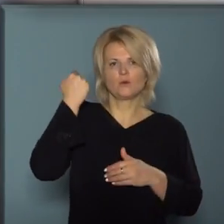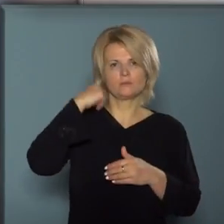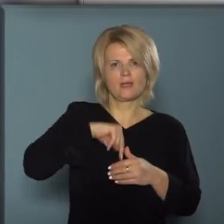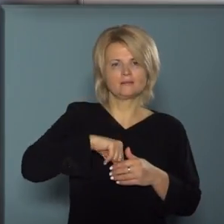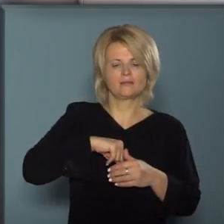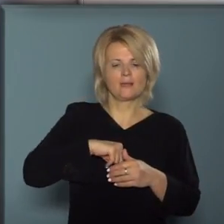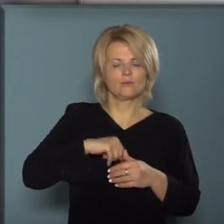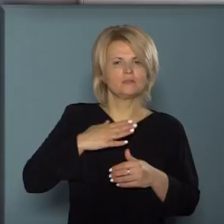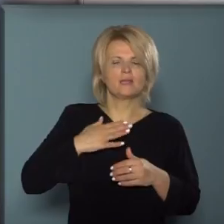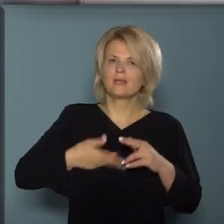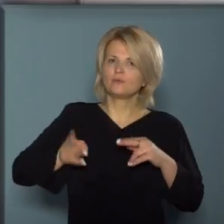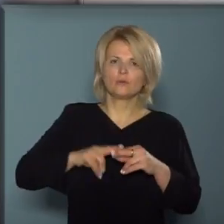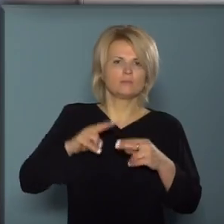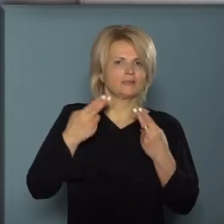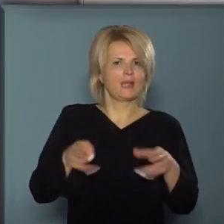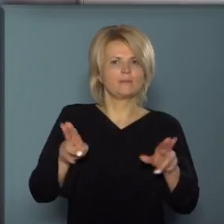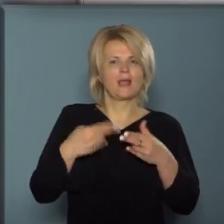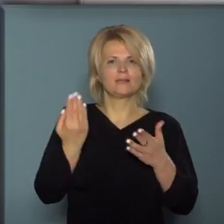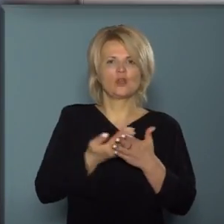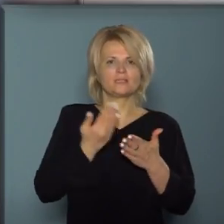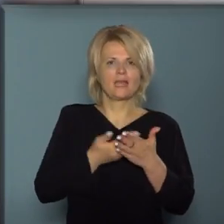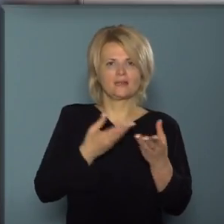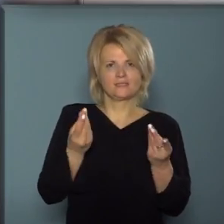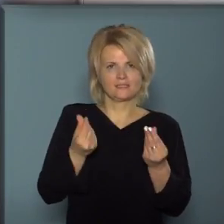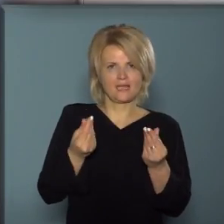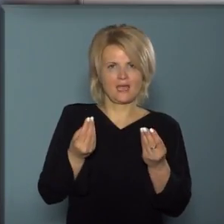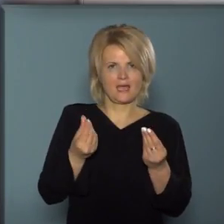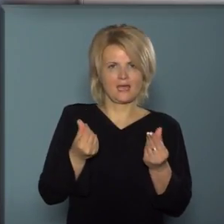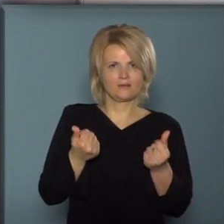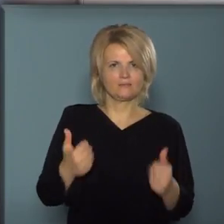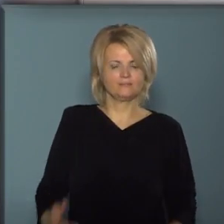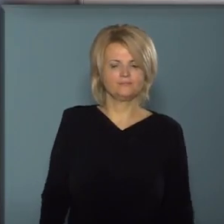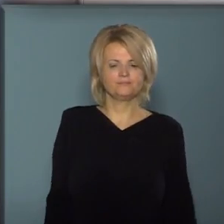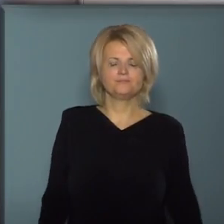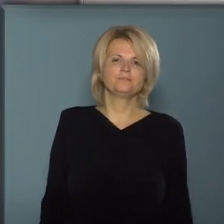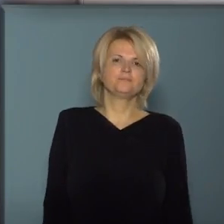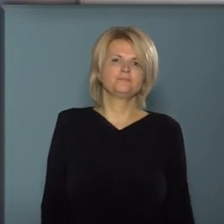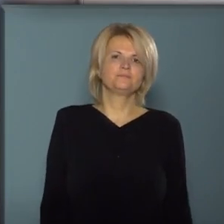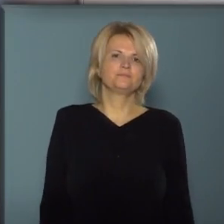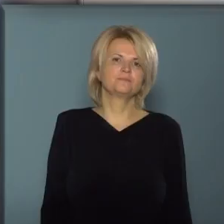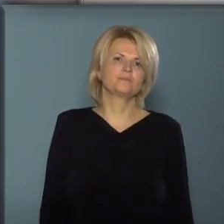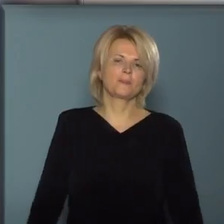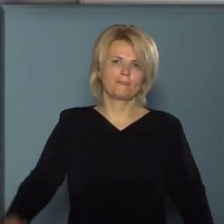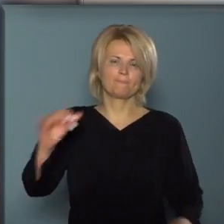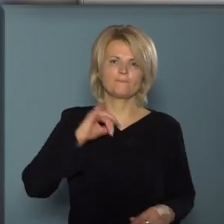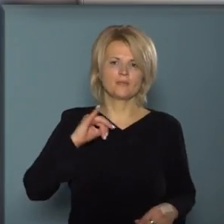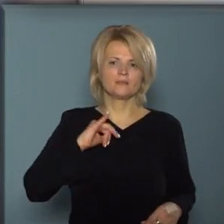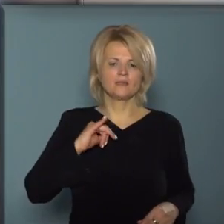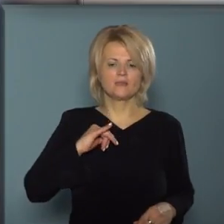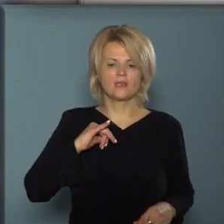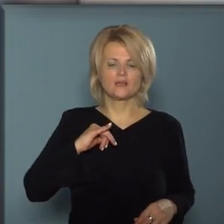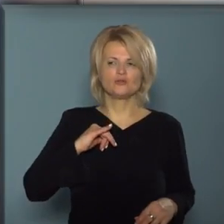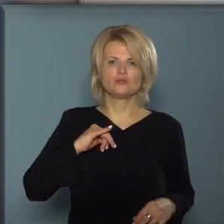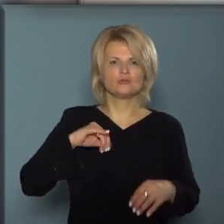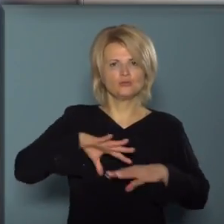nem használhatok többet szert. Ezt én nem akartam elfogadni. Nagyon érdekes maga az ív, amit így bejártál, hiszen igazából